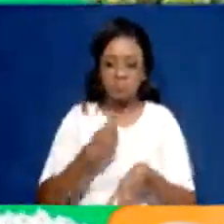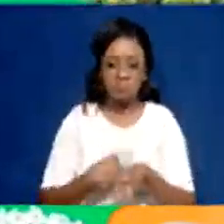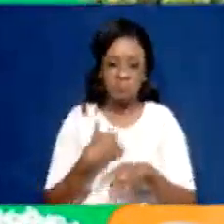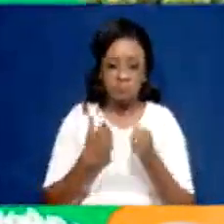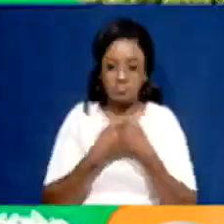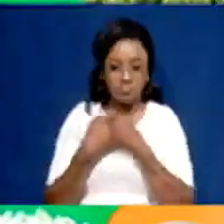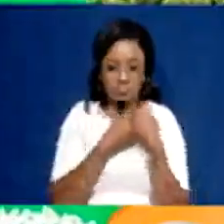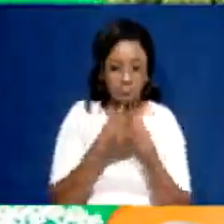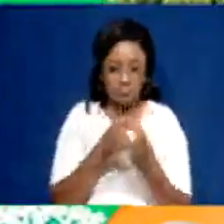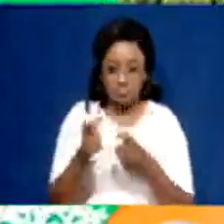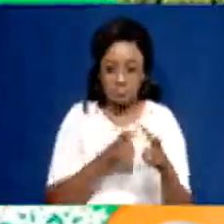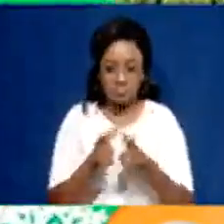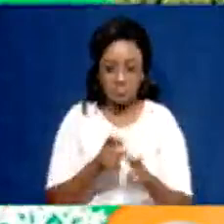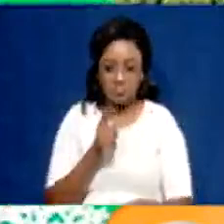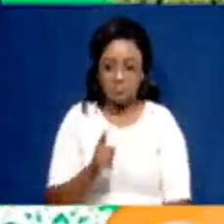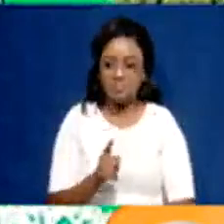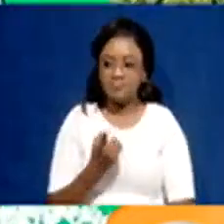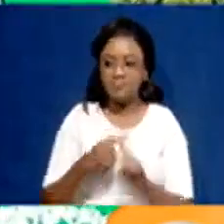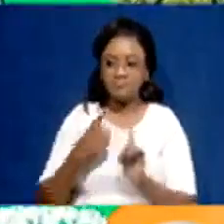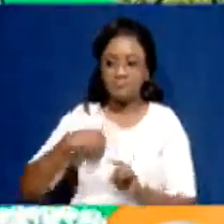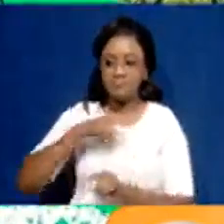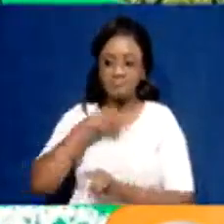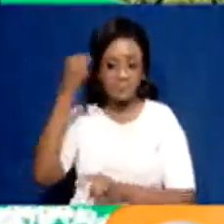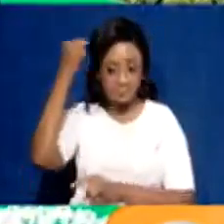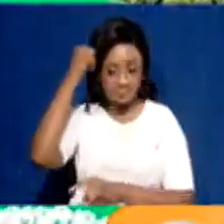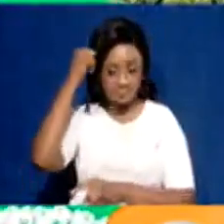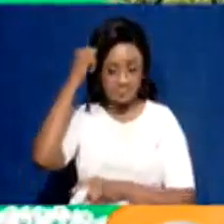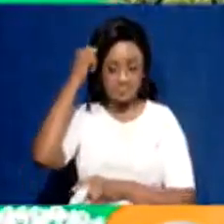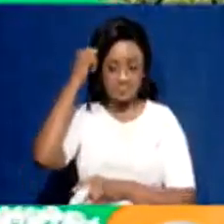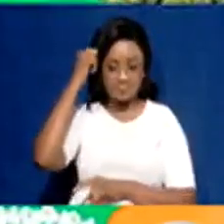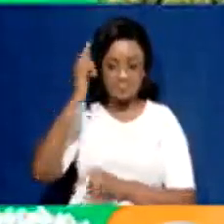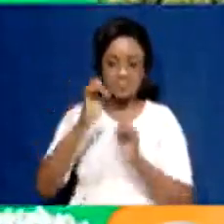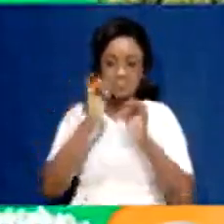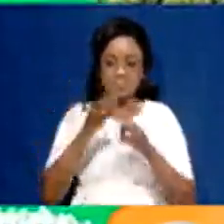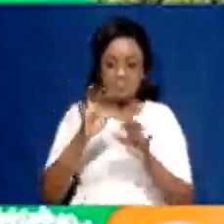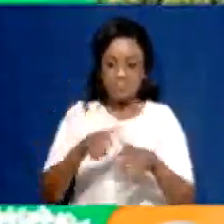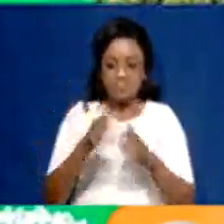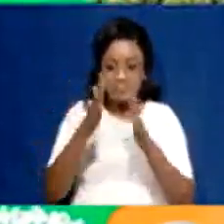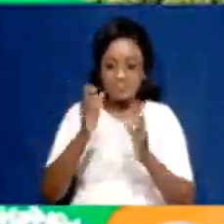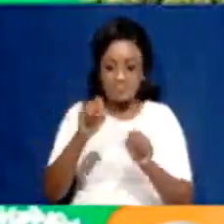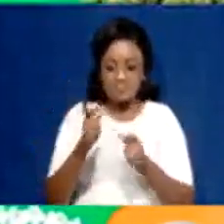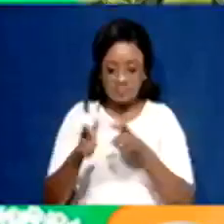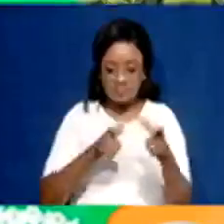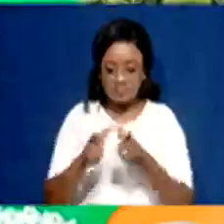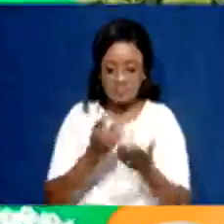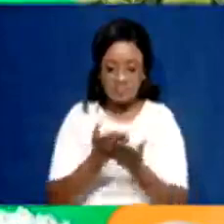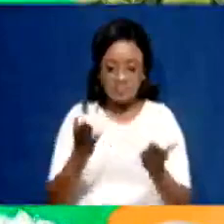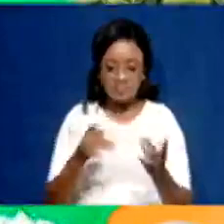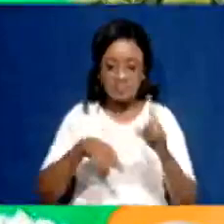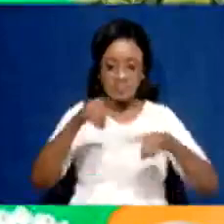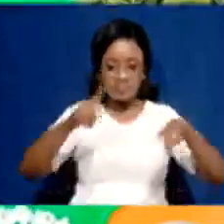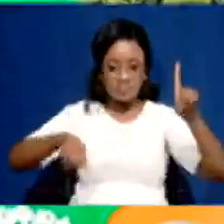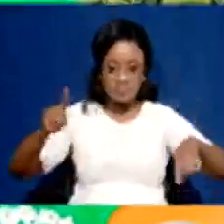managing variability. But we thought that if farmers are able to manage variability very